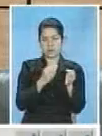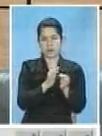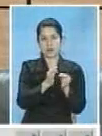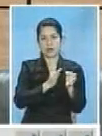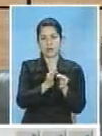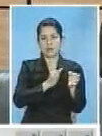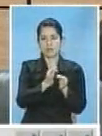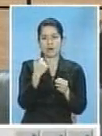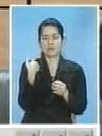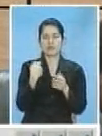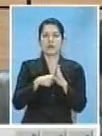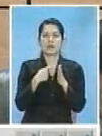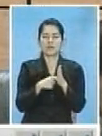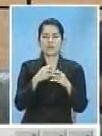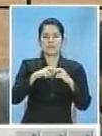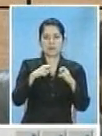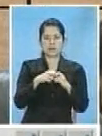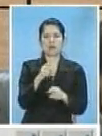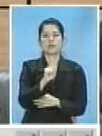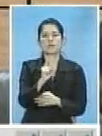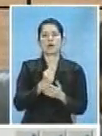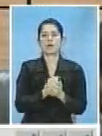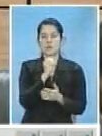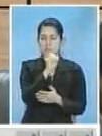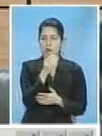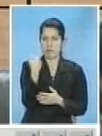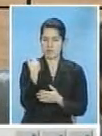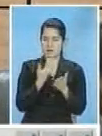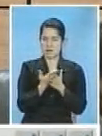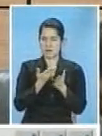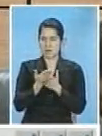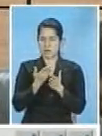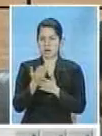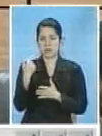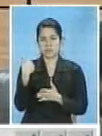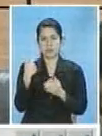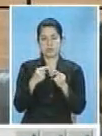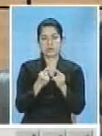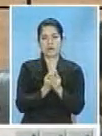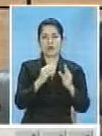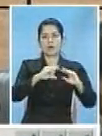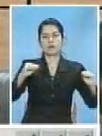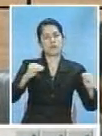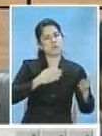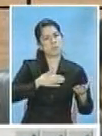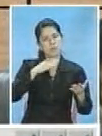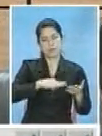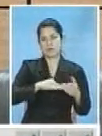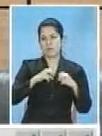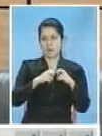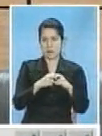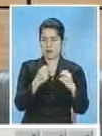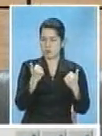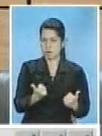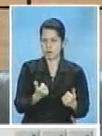ราว่ามันเกิดอะไรขึ้นในวันนี้นะครับท่านจะบอกแต่จะใช้และให้ผ่านไปเนี่ยผมเชื่อว่าไม่มีใครรับได้เพราะไม่รู้ว่าจะเกิดอะไรขึ้นสถานการณ์น้ำท่วมวันนี้ก็ยังไม่หยุ